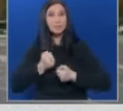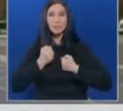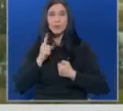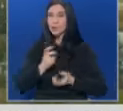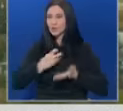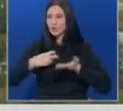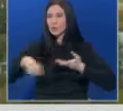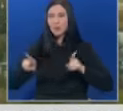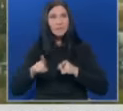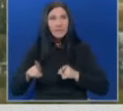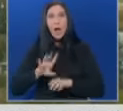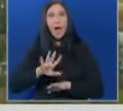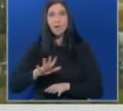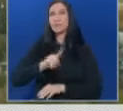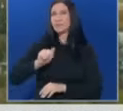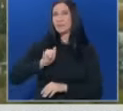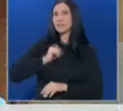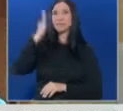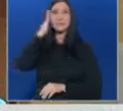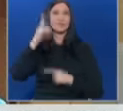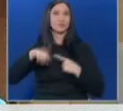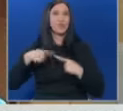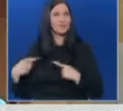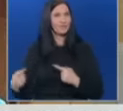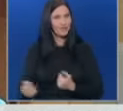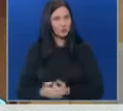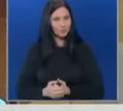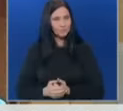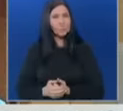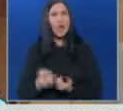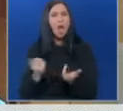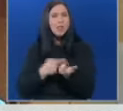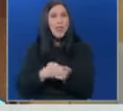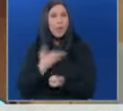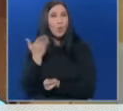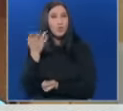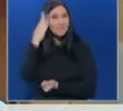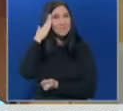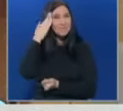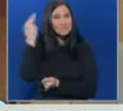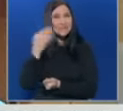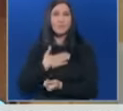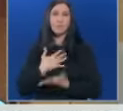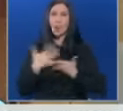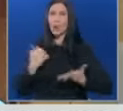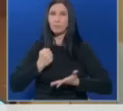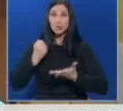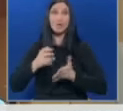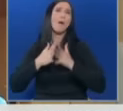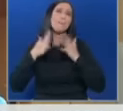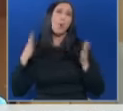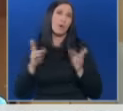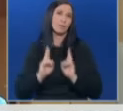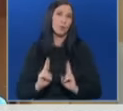от управлението, ако не запази Министерството на развитието. Някои от тези министерства са с голям бюджет, по-голям от